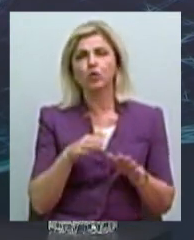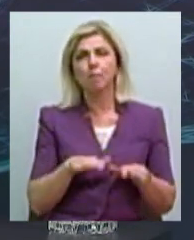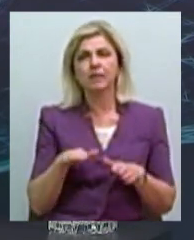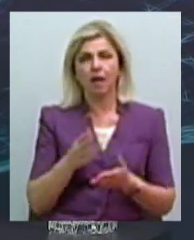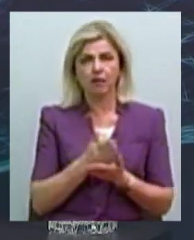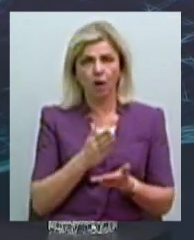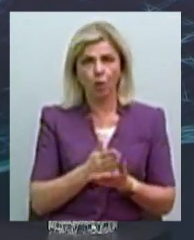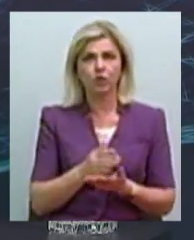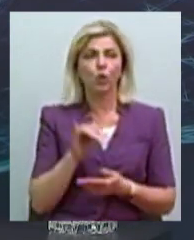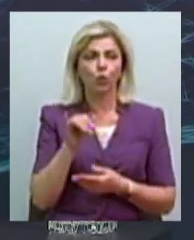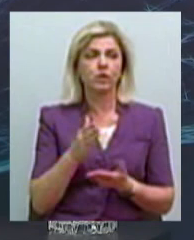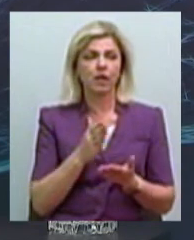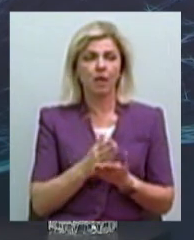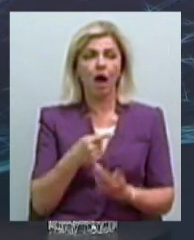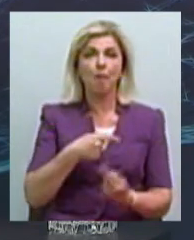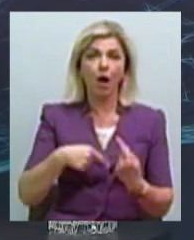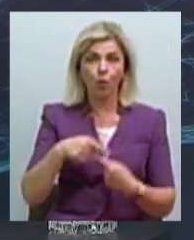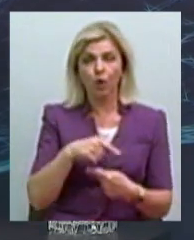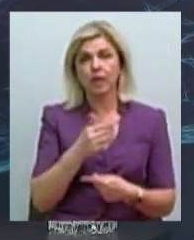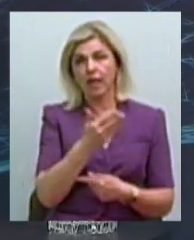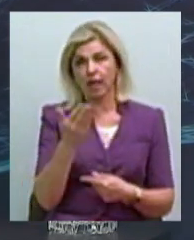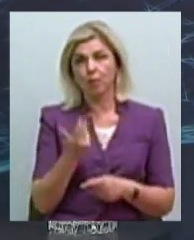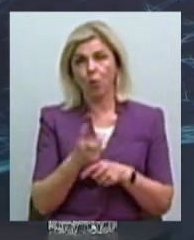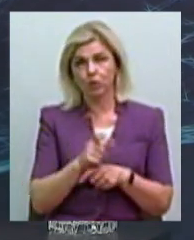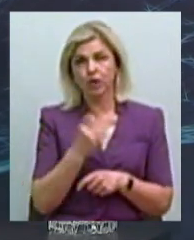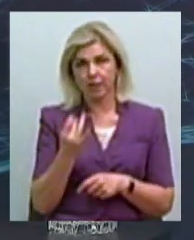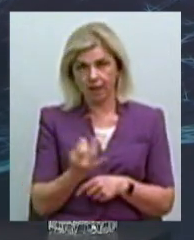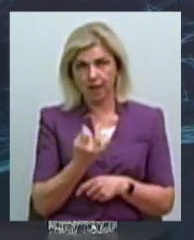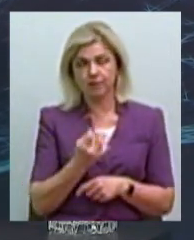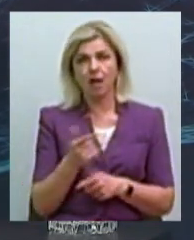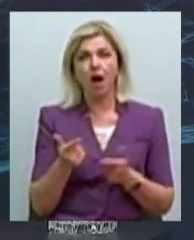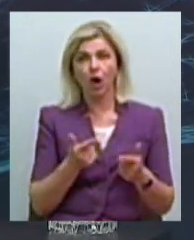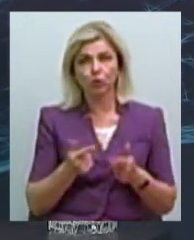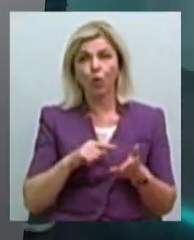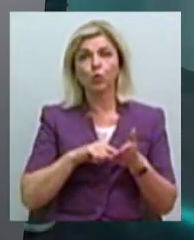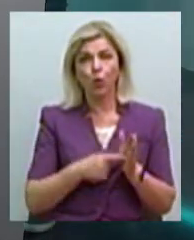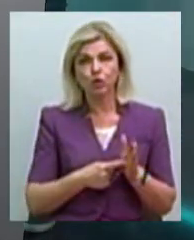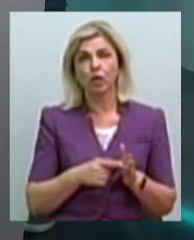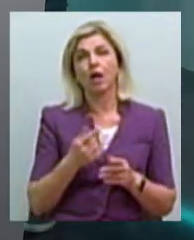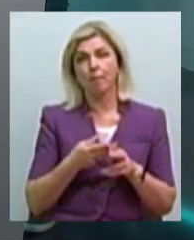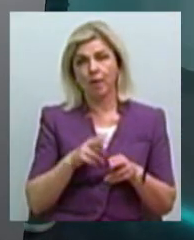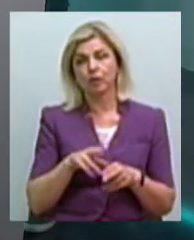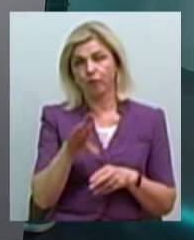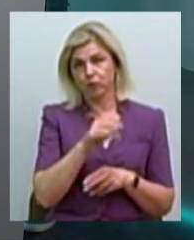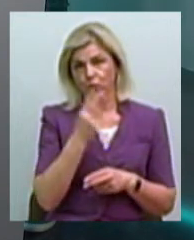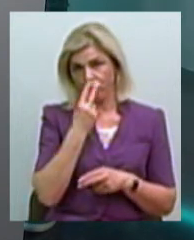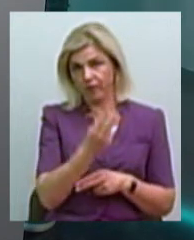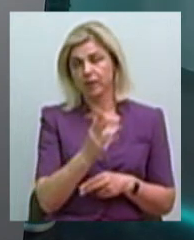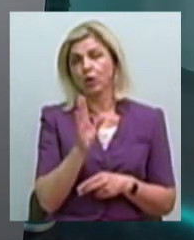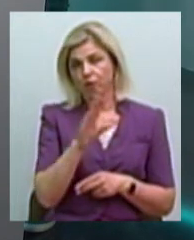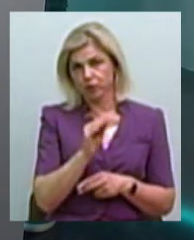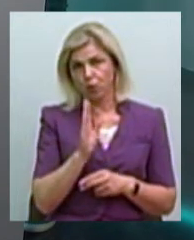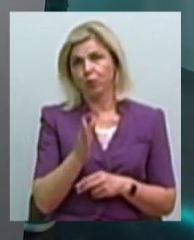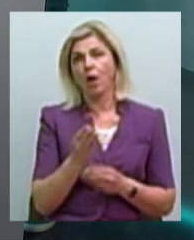есть определенный оборот, им очень интересно, уже готовятся вот эти все точки, поэтому все увидите, это все будет.